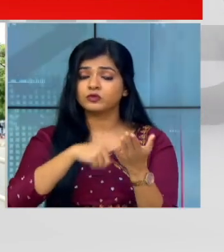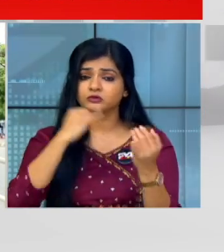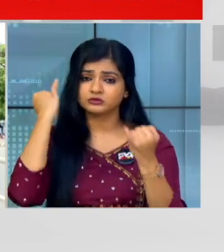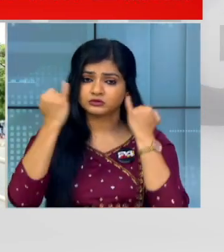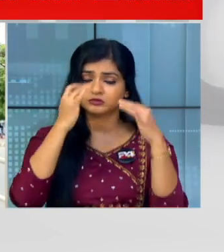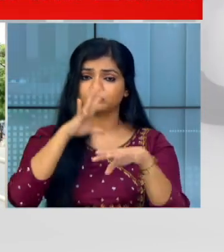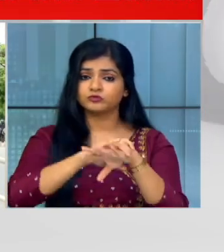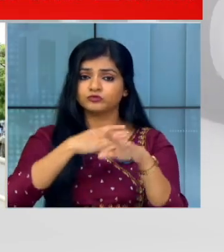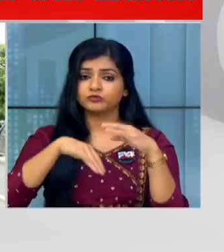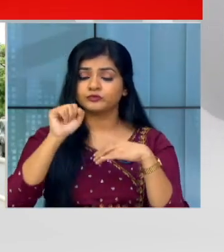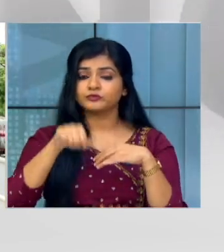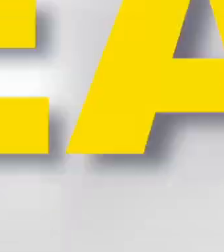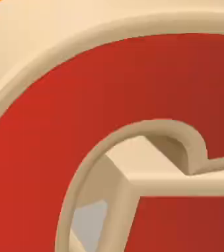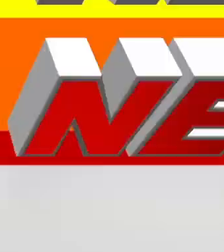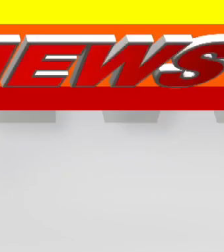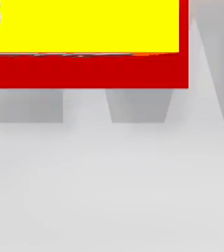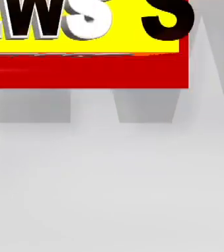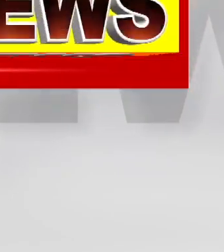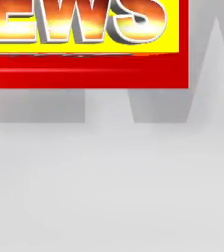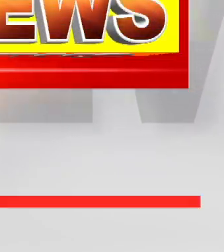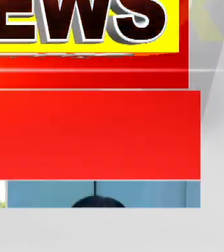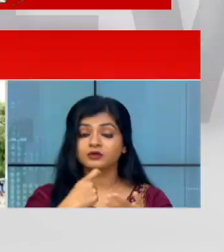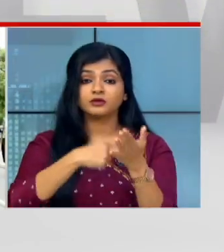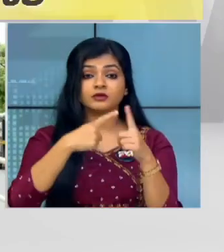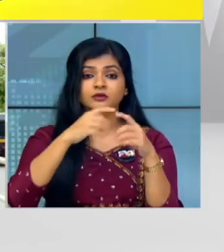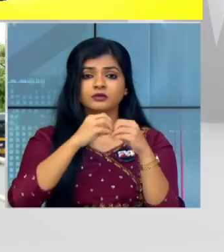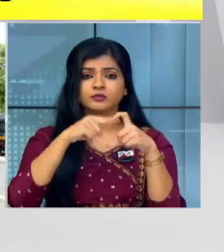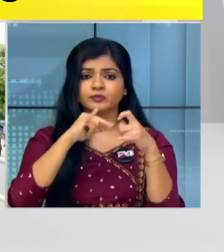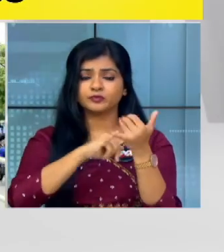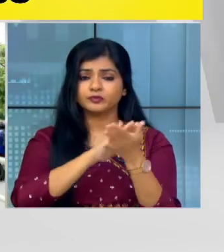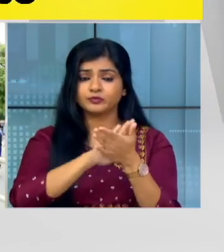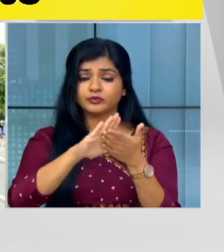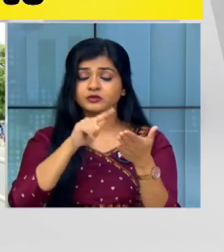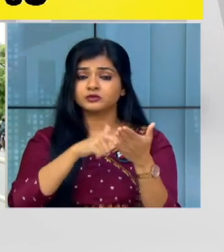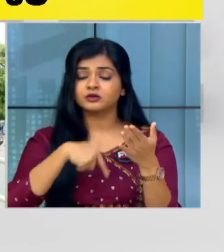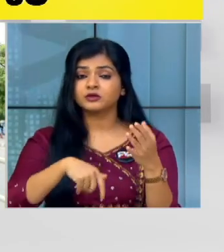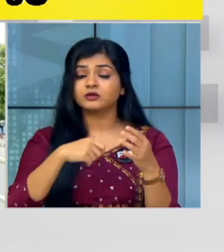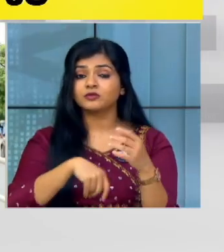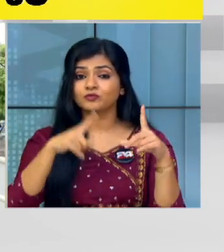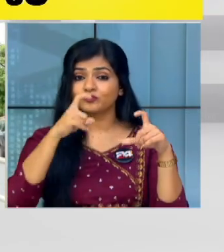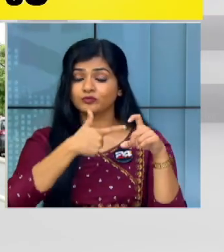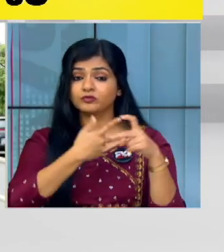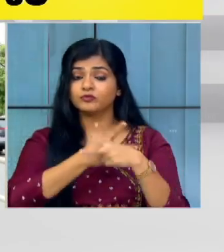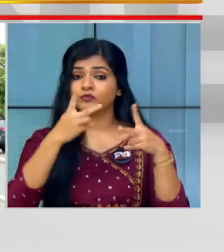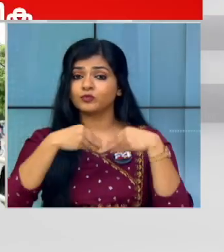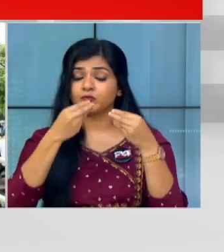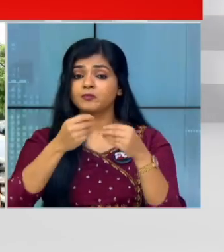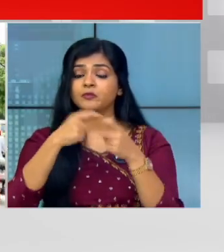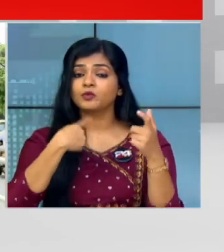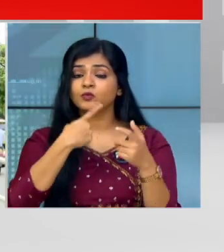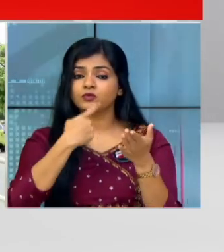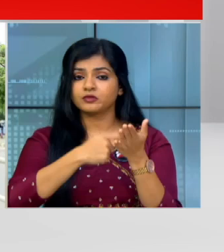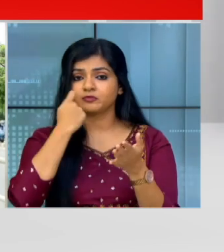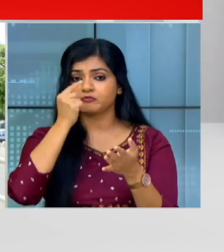ലതിക പറയുന്നത്. അതുമാത്രമല്ല, റിബേഷിന് ഉൾപ്പെടെ ഈ സ്ക്രീൻഷോട്ട് പുറത്തുവിട്ടത് റിബേഷ് ആണെന്നാണ് പോലീസ്